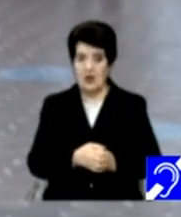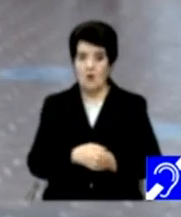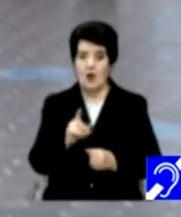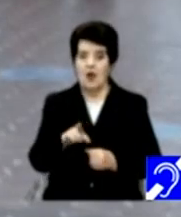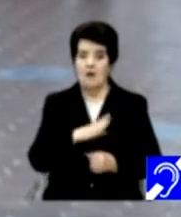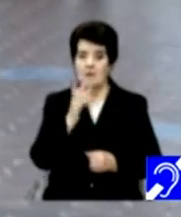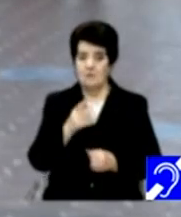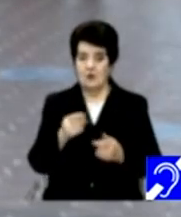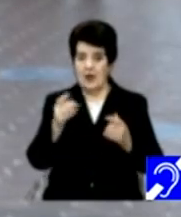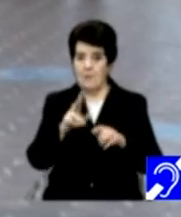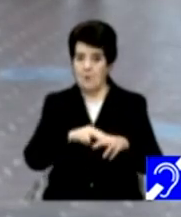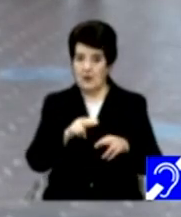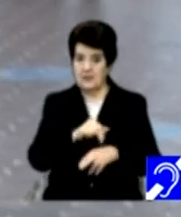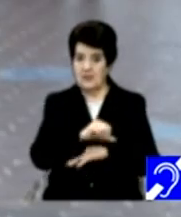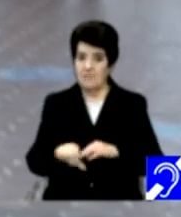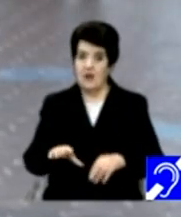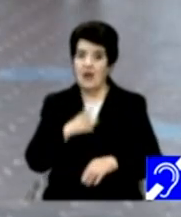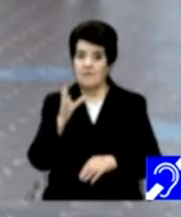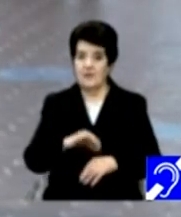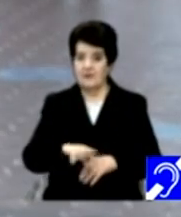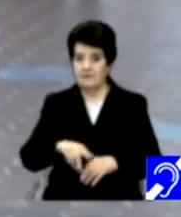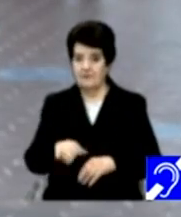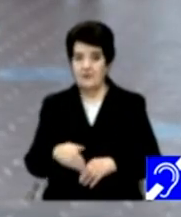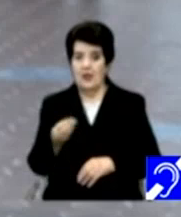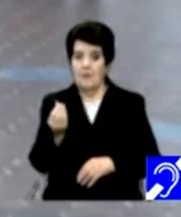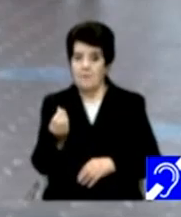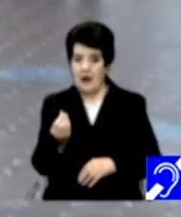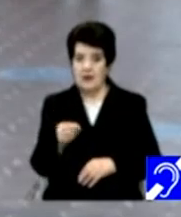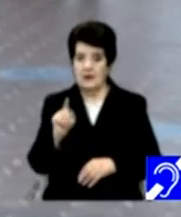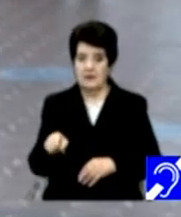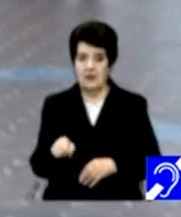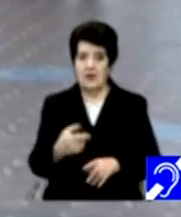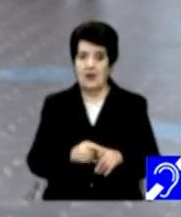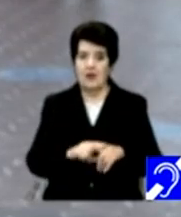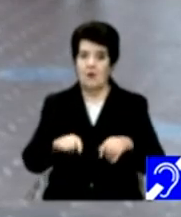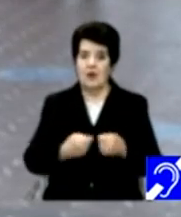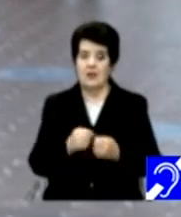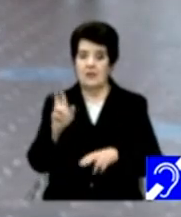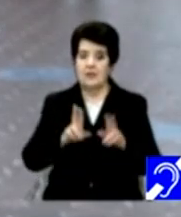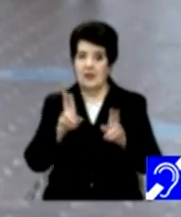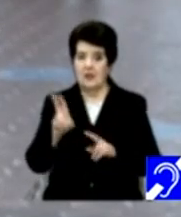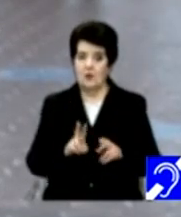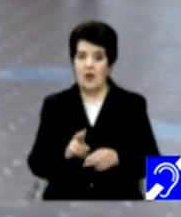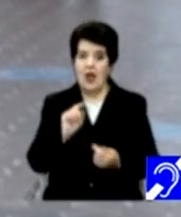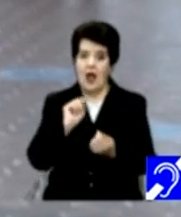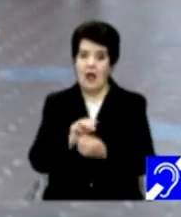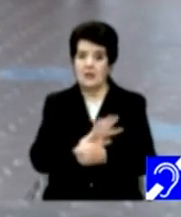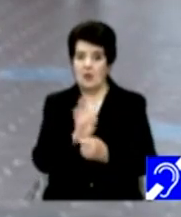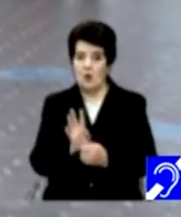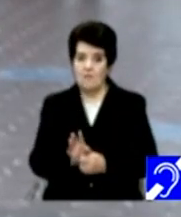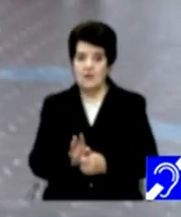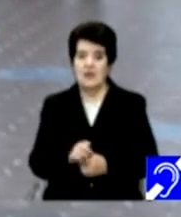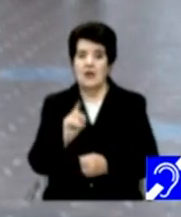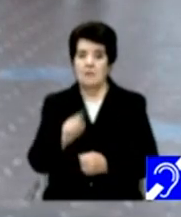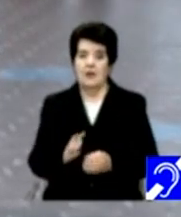au stabilit că polițiștii de frontieră ar fi estorcat bani de la unii pasageri care au încălcat regulile anticovid pentru a le